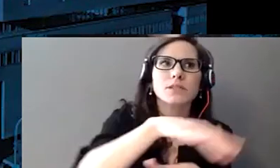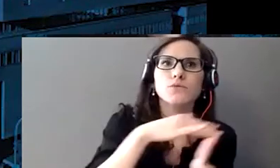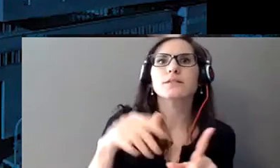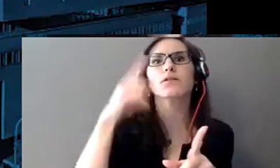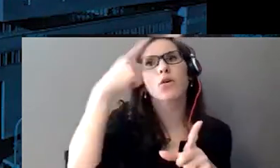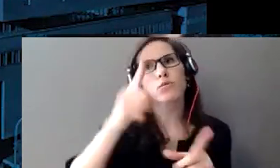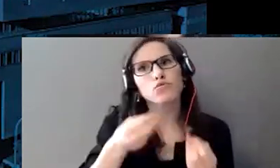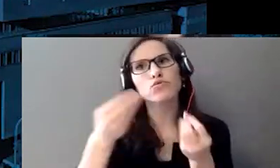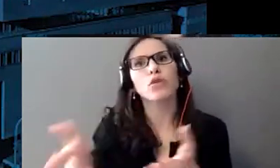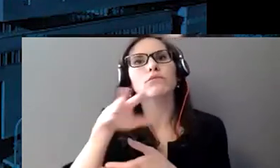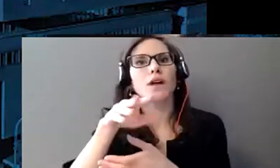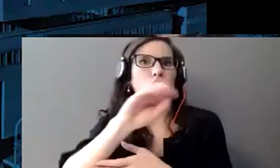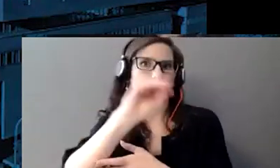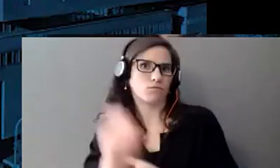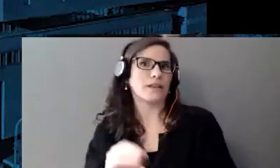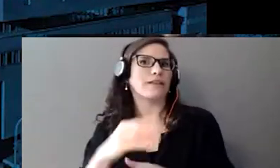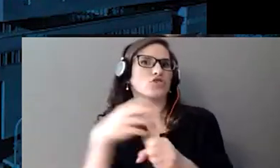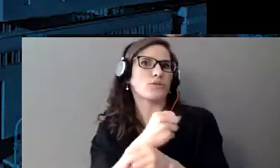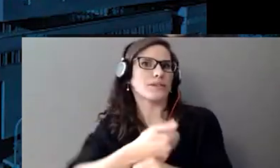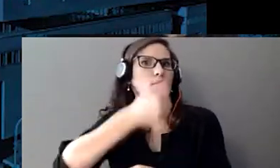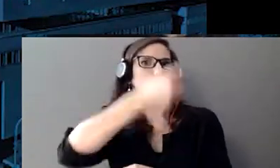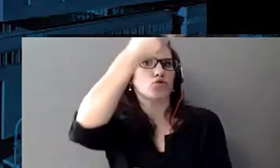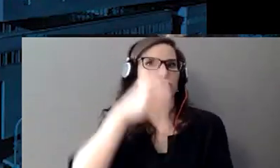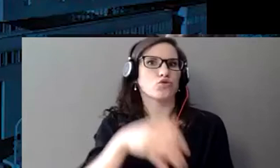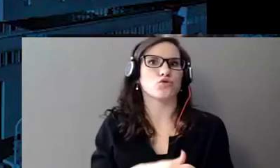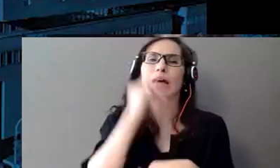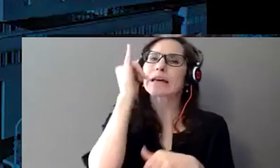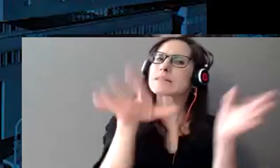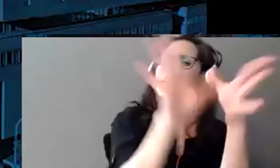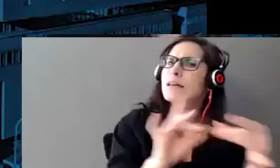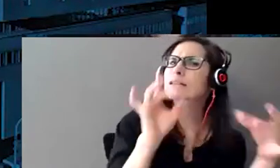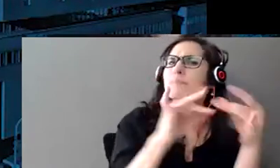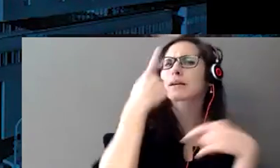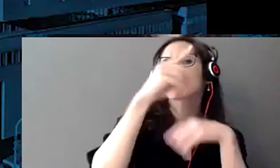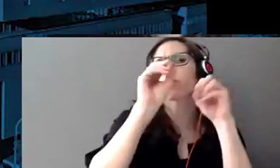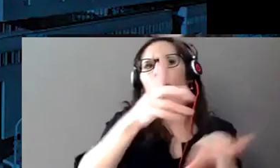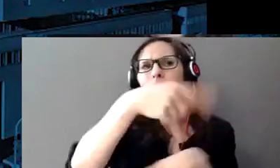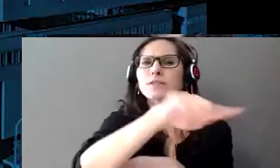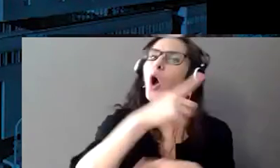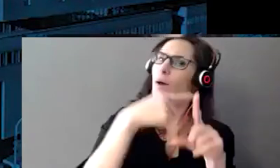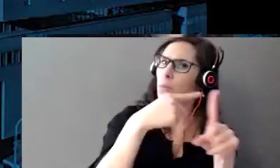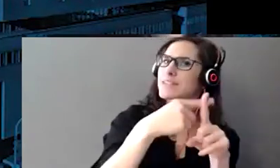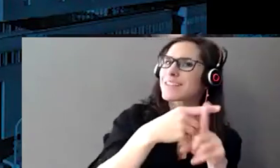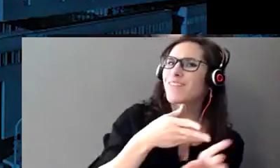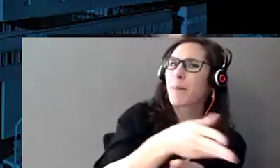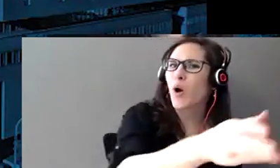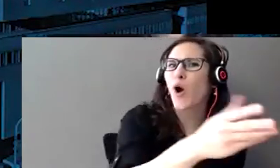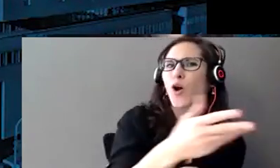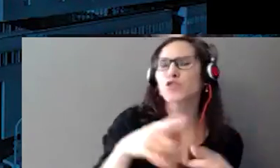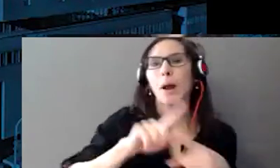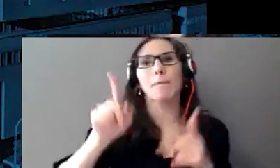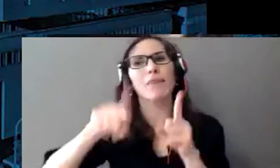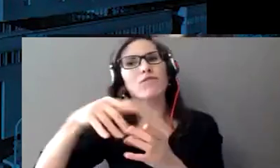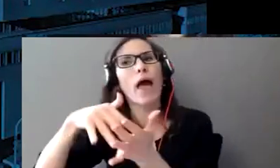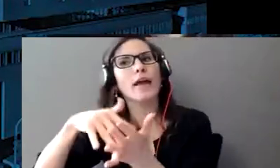plus grand si on dit ça au personnel enseignant c'est positif comme approche mais ça peut déstabiliser des étudiants et des étudiantes en situation de handicap